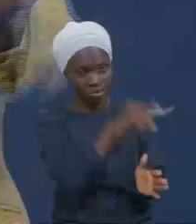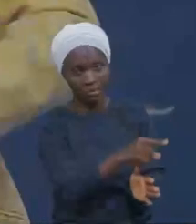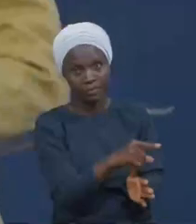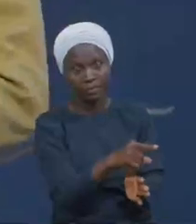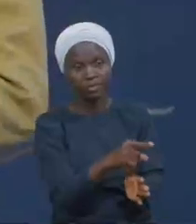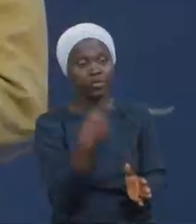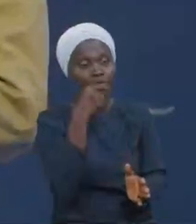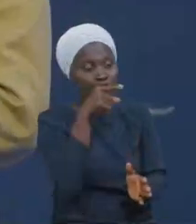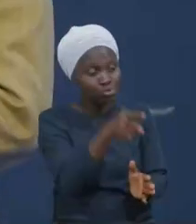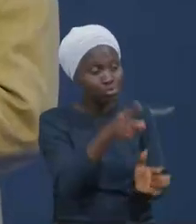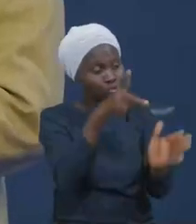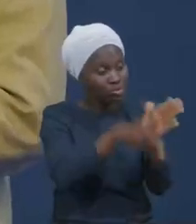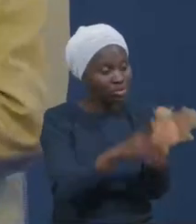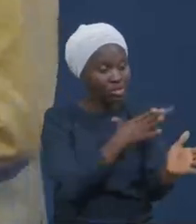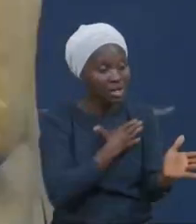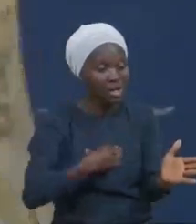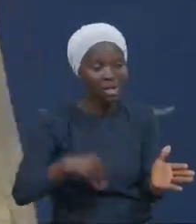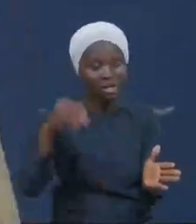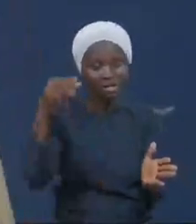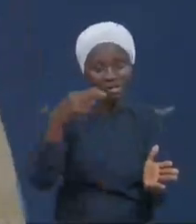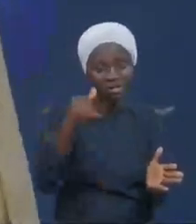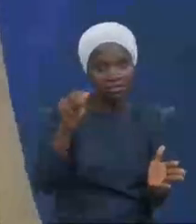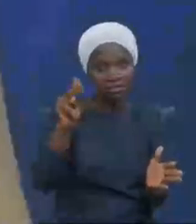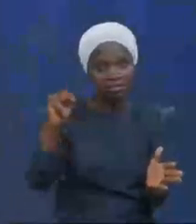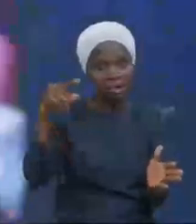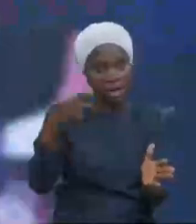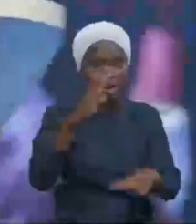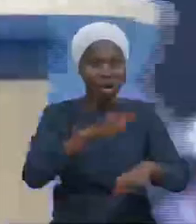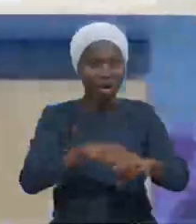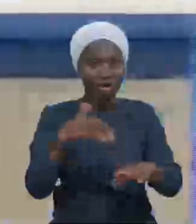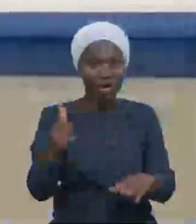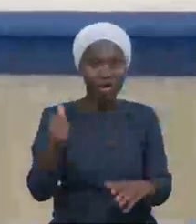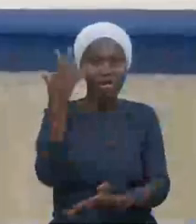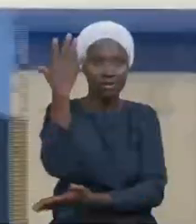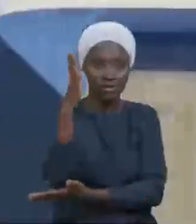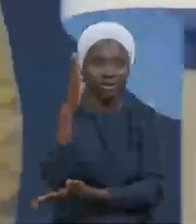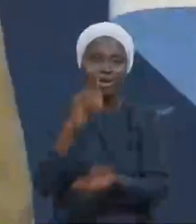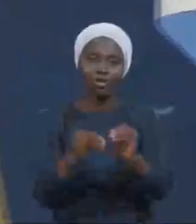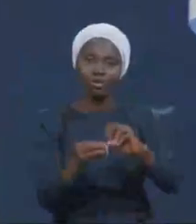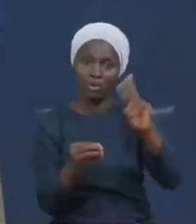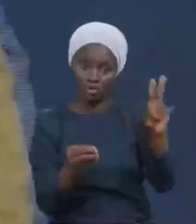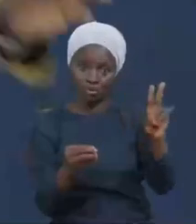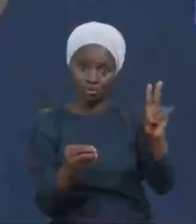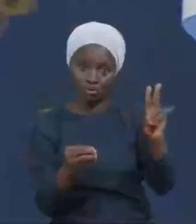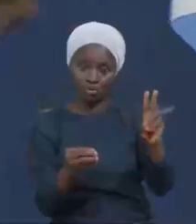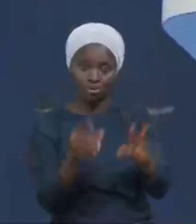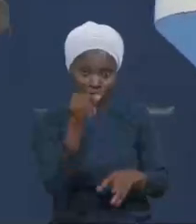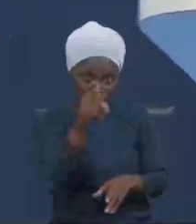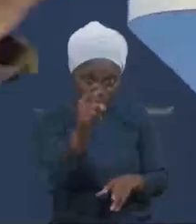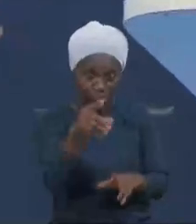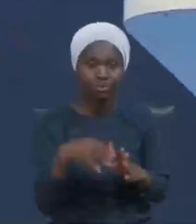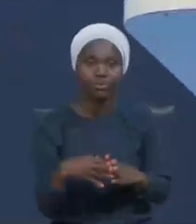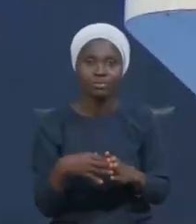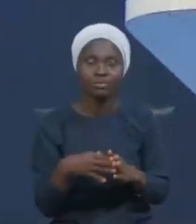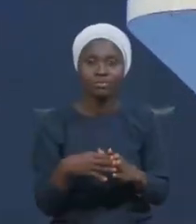Et pendu au bois. Deuxièmement, vous. Si vous n'avez pas